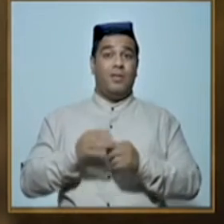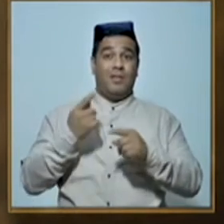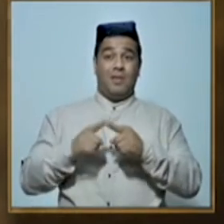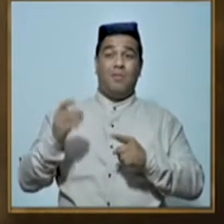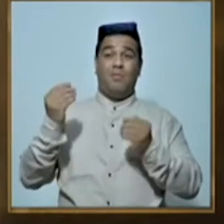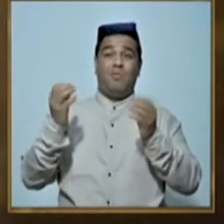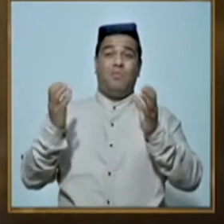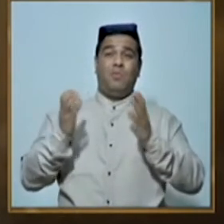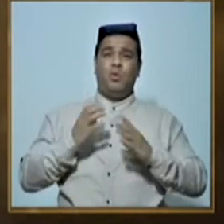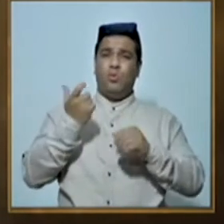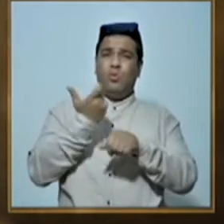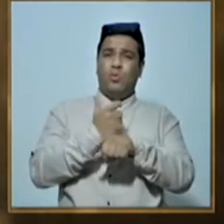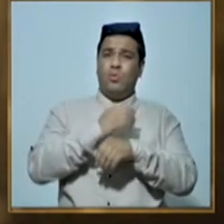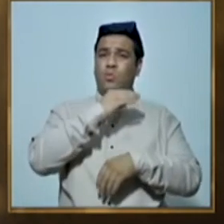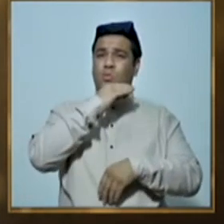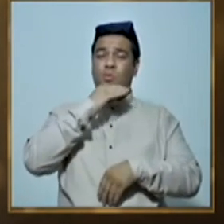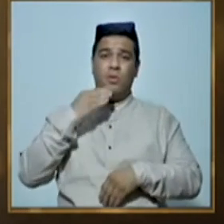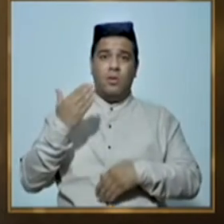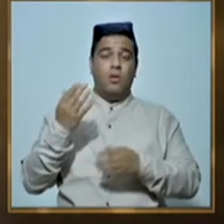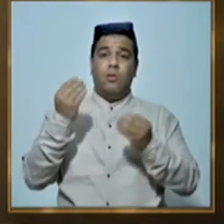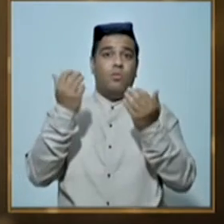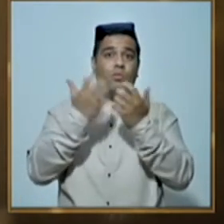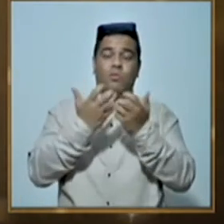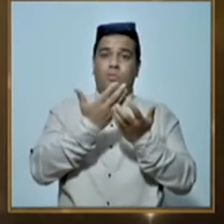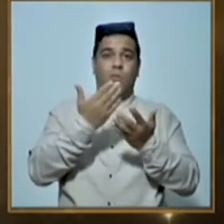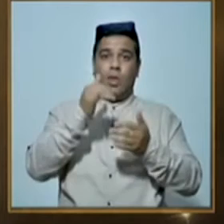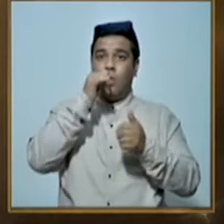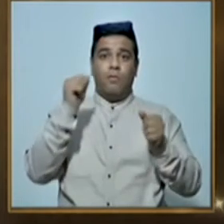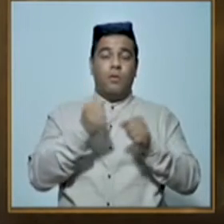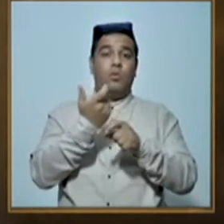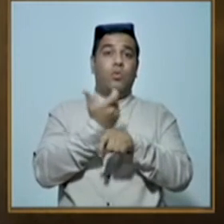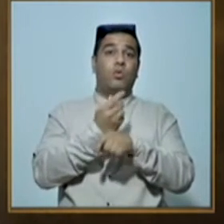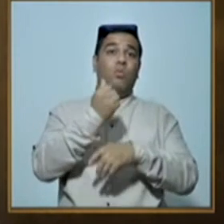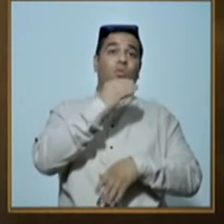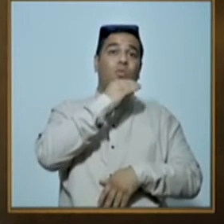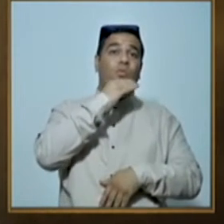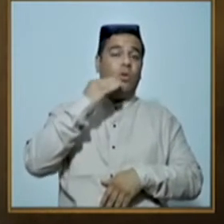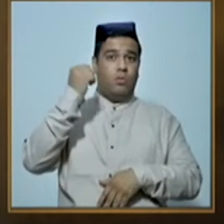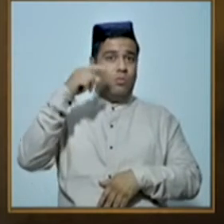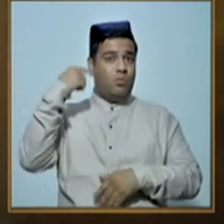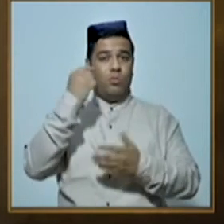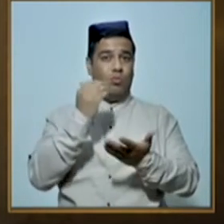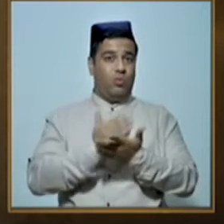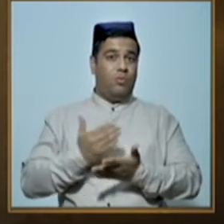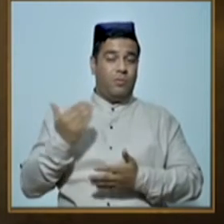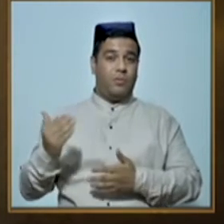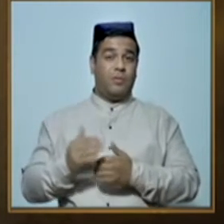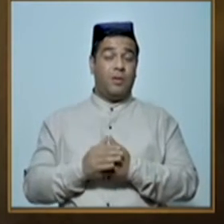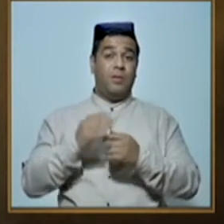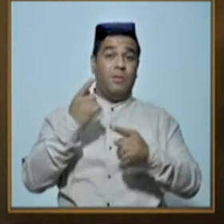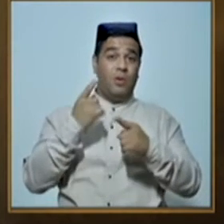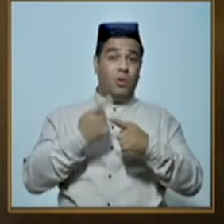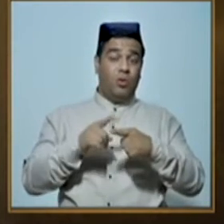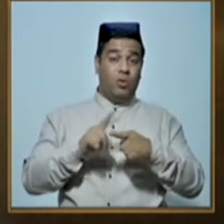boyligi ko'payib yotibdi. Haddi hisobi yo'q, kalitlarini polvonlar ko'tara olmaydi. Ana